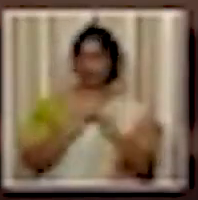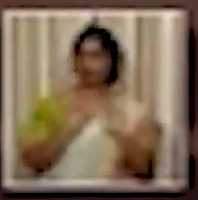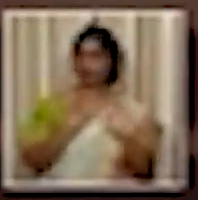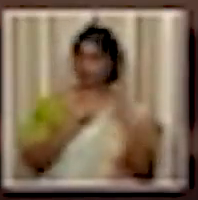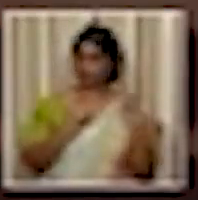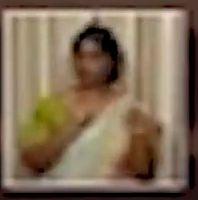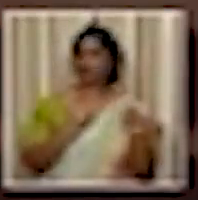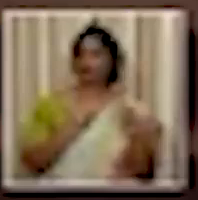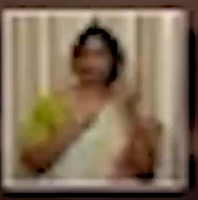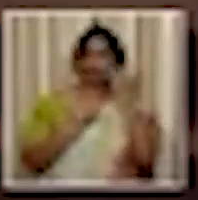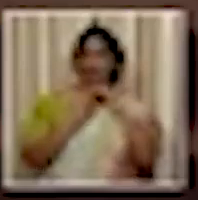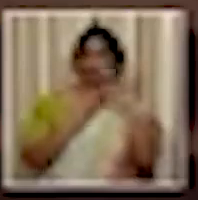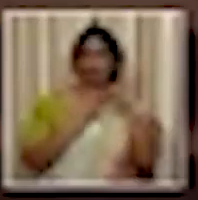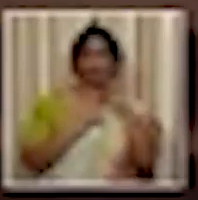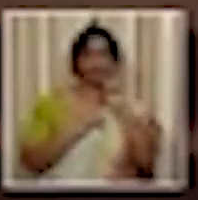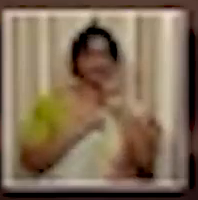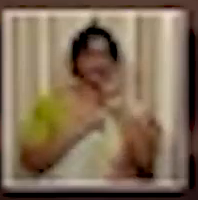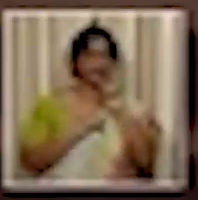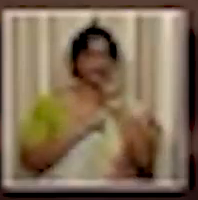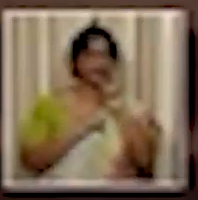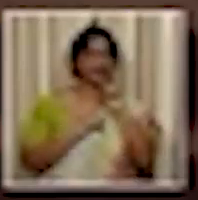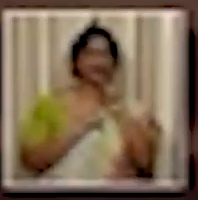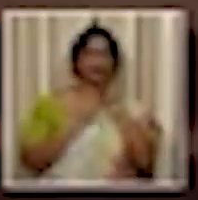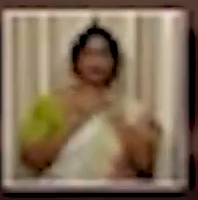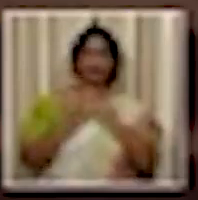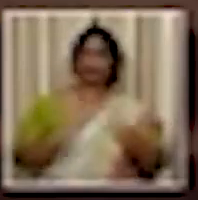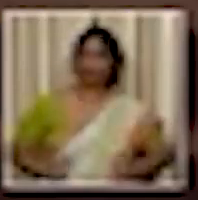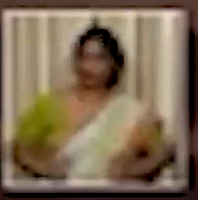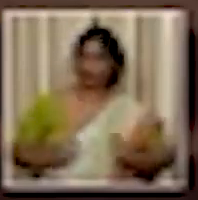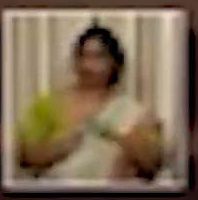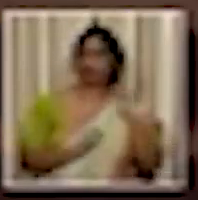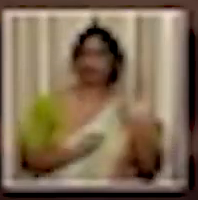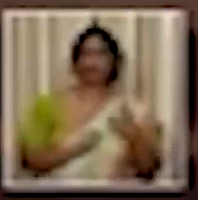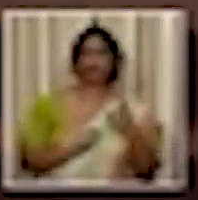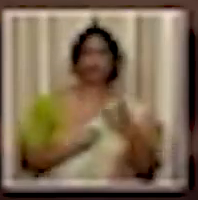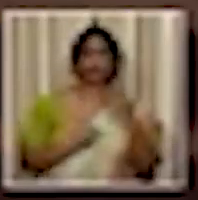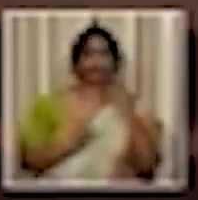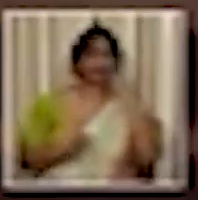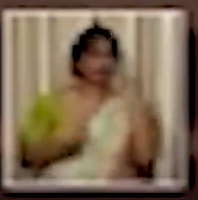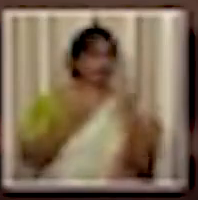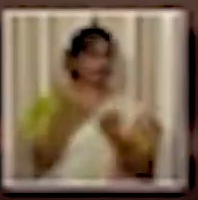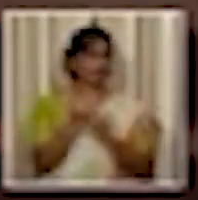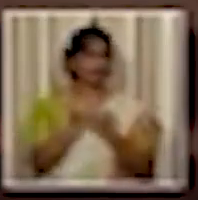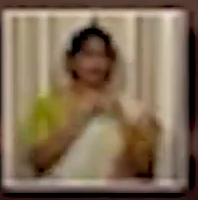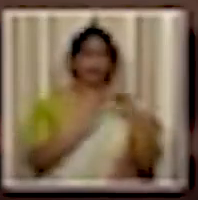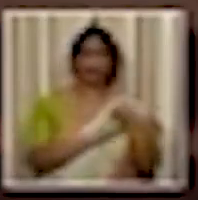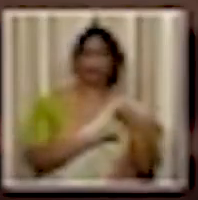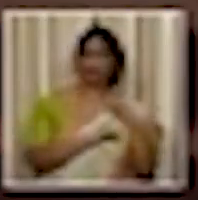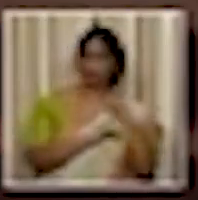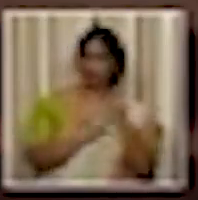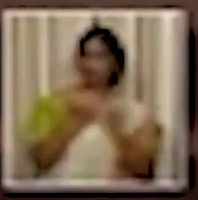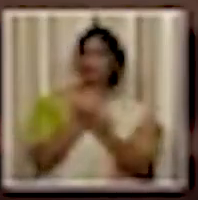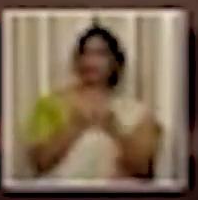තියෙනවා. ආදර්ශ ගම්මාන 29 ආධාර, වකුකඩු ආධාර, විරුසු මිතුරු ආධාර, ග්‍රාම ශක්ති 22